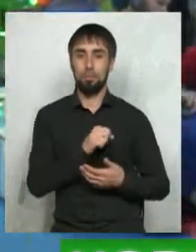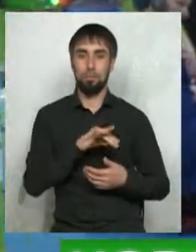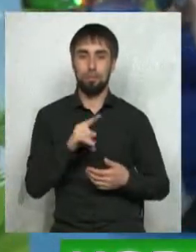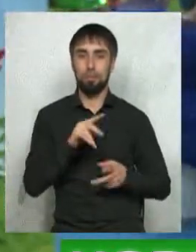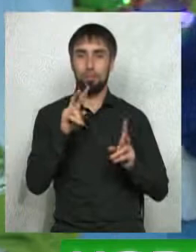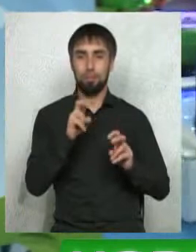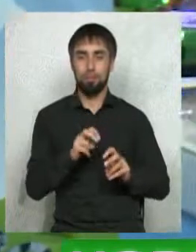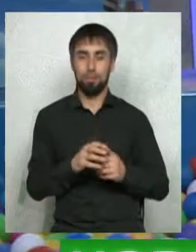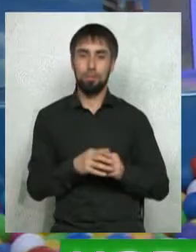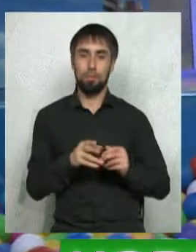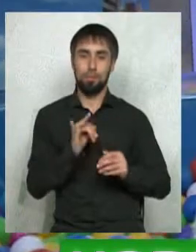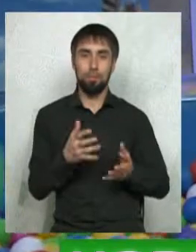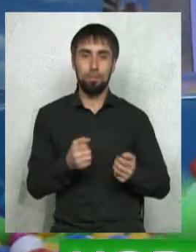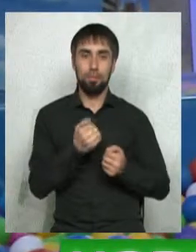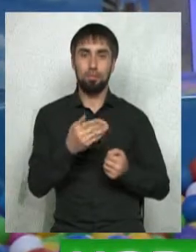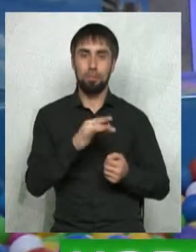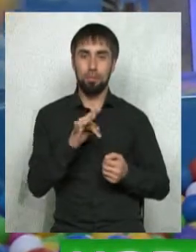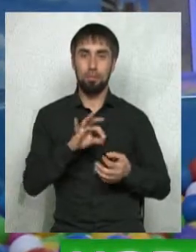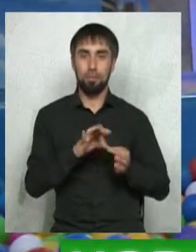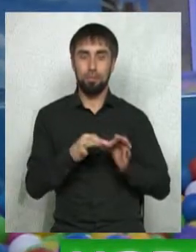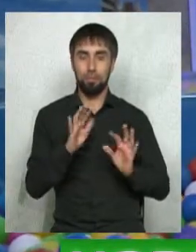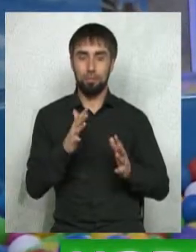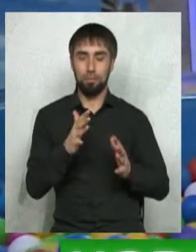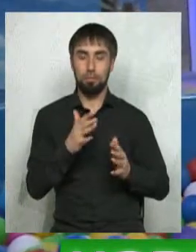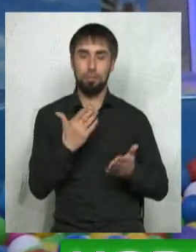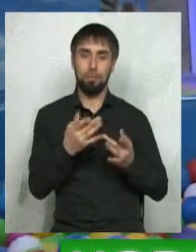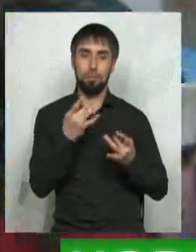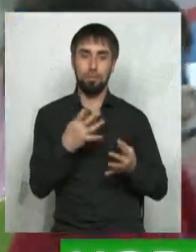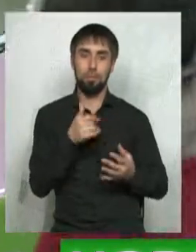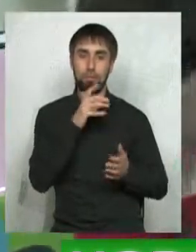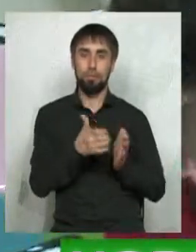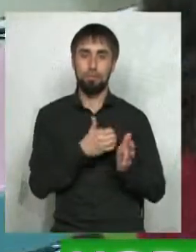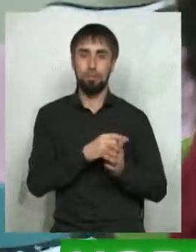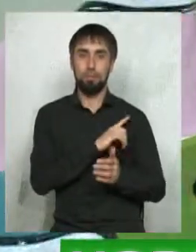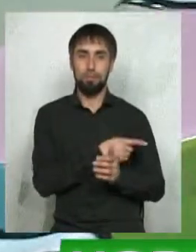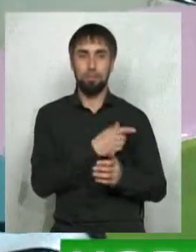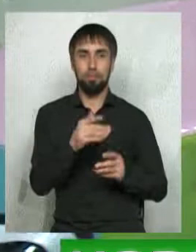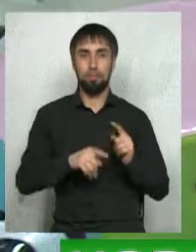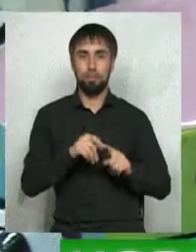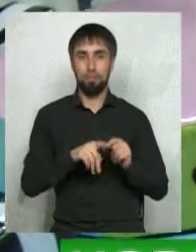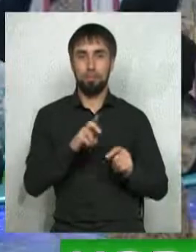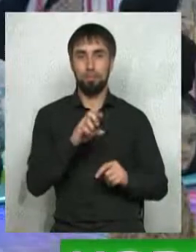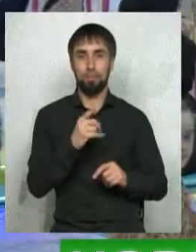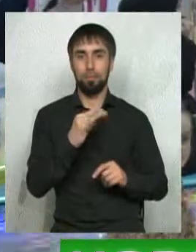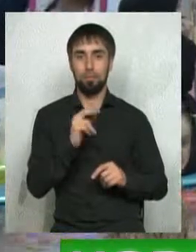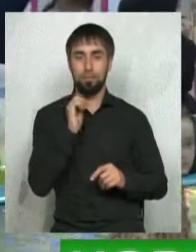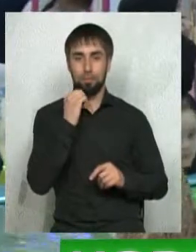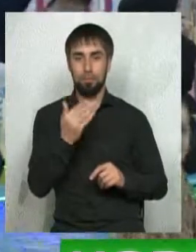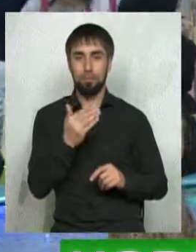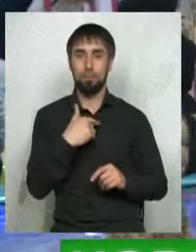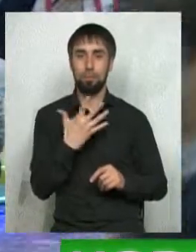и обследования. Поддерживает Анзора в сложных ситуациях или просто, когда не хватает сил, его родная бабушка. Мы уже